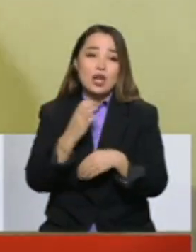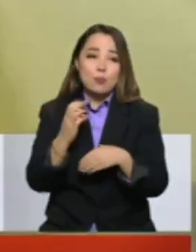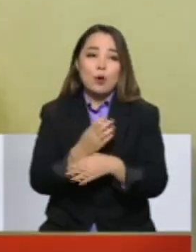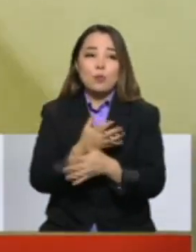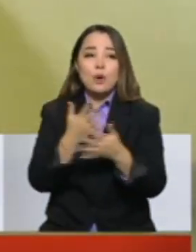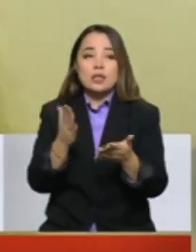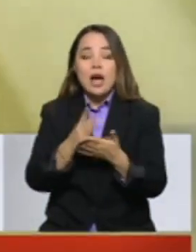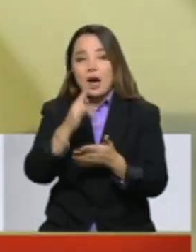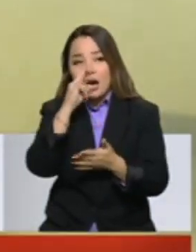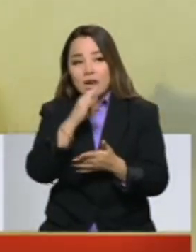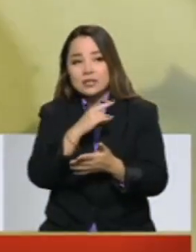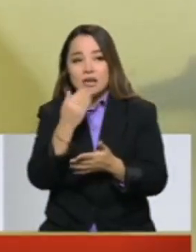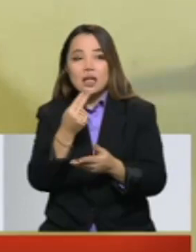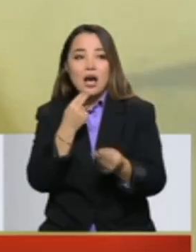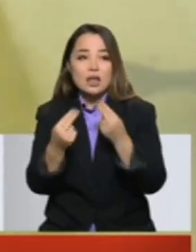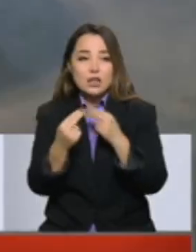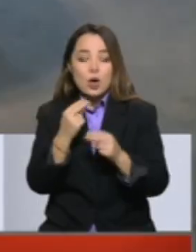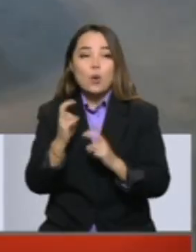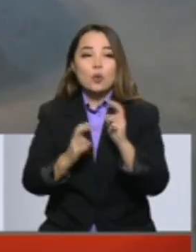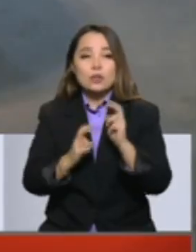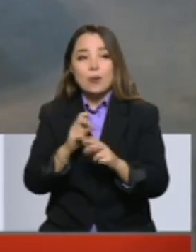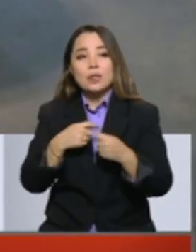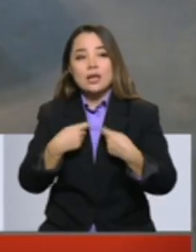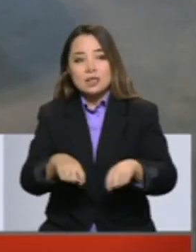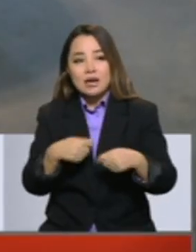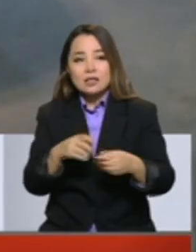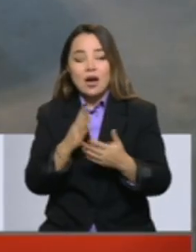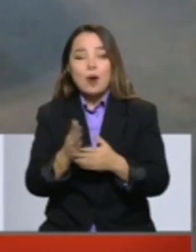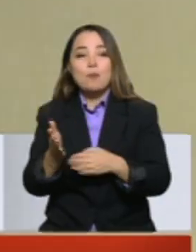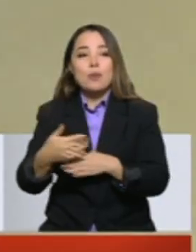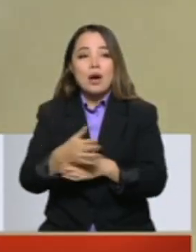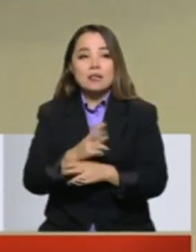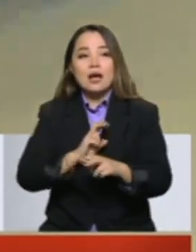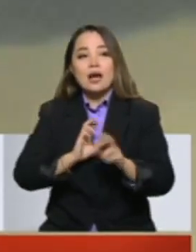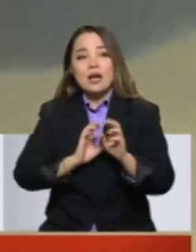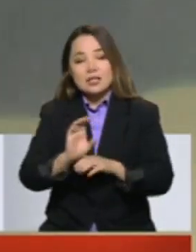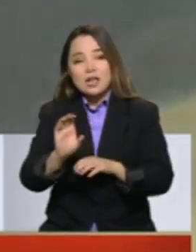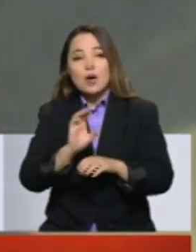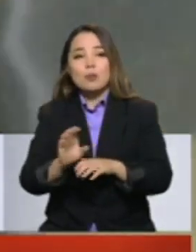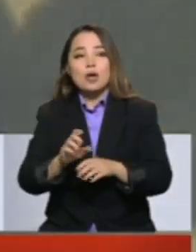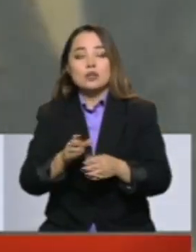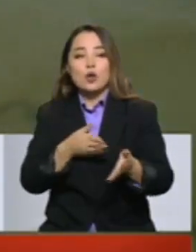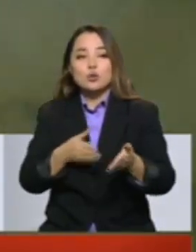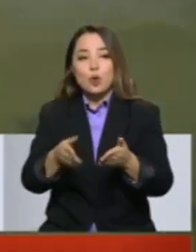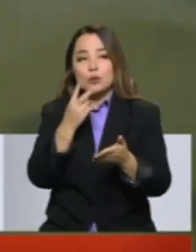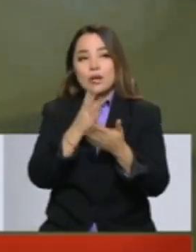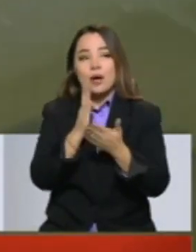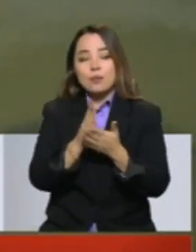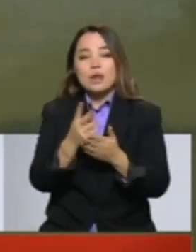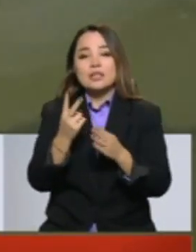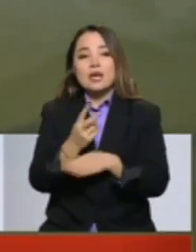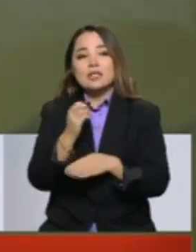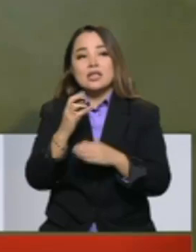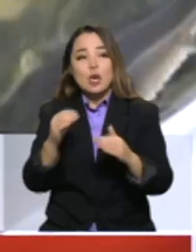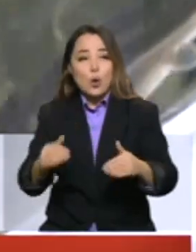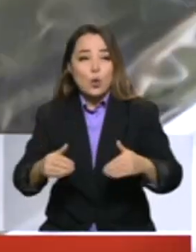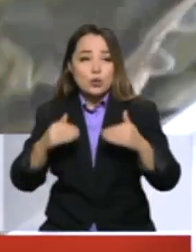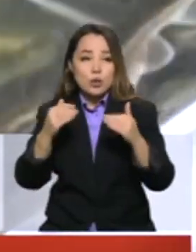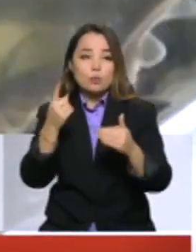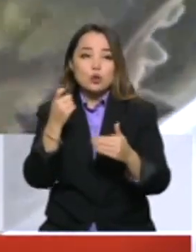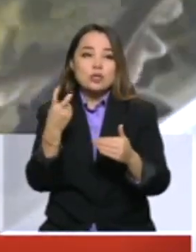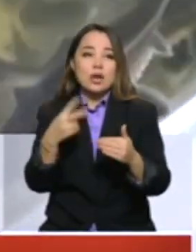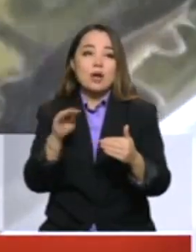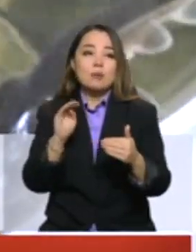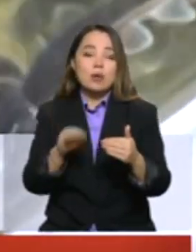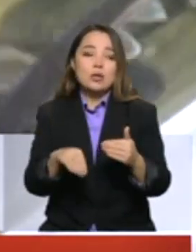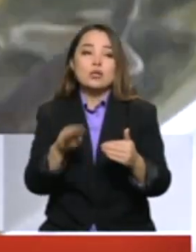Ал Қазақстан негізінен азық-түлік өнімдерін сатады. Биыл балық экспорты жолға қойылды. Аз уақытта оның көлемі екі есе өсіп 120 тоннаға